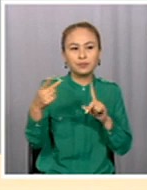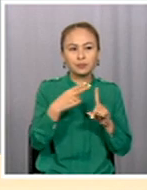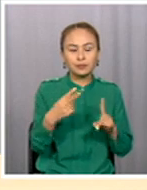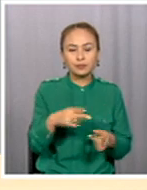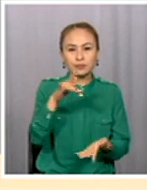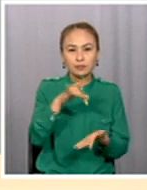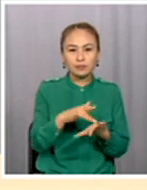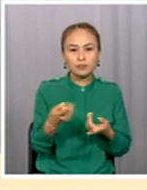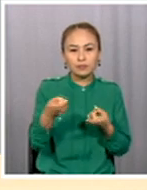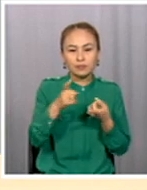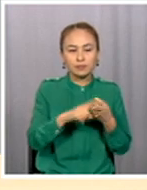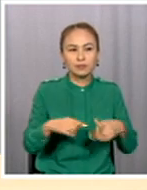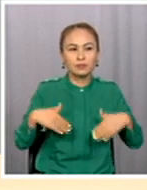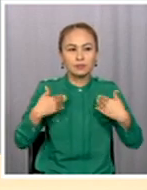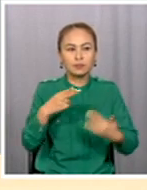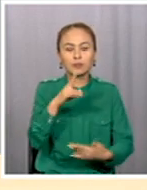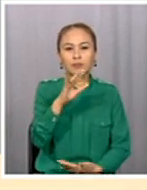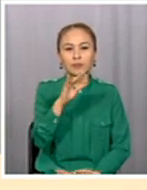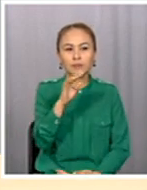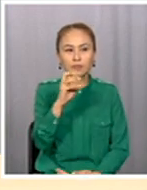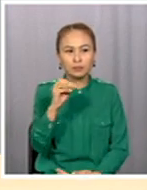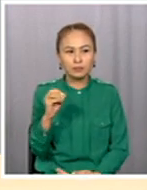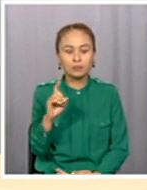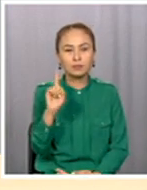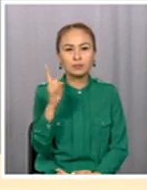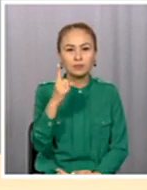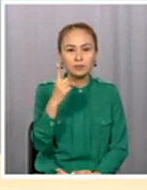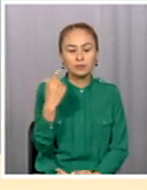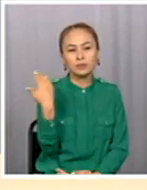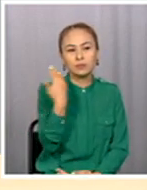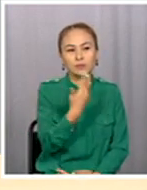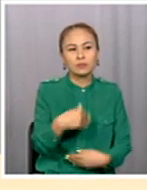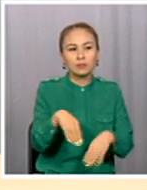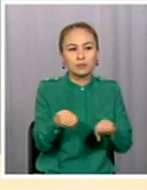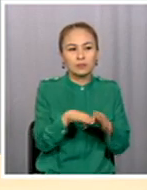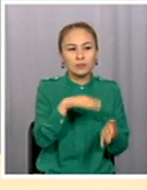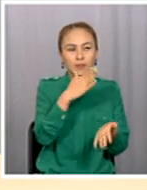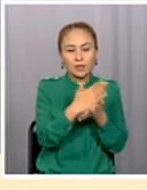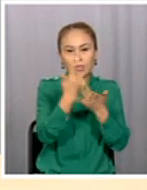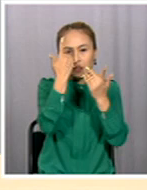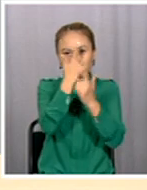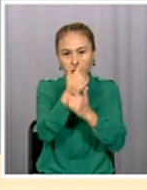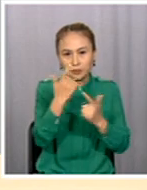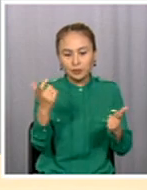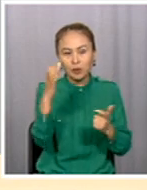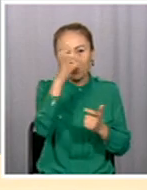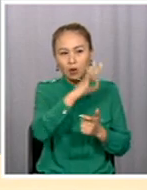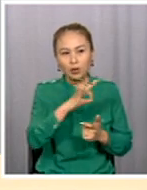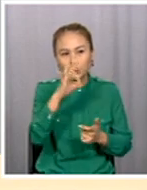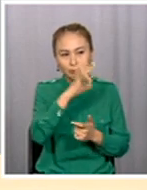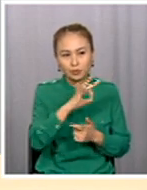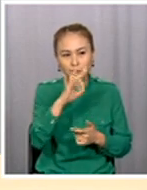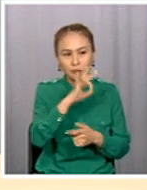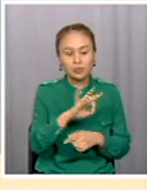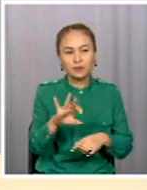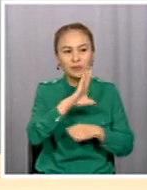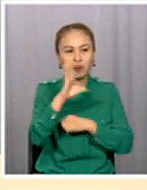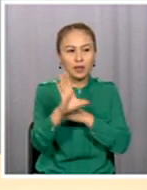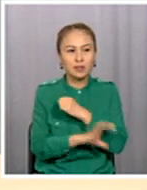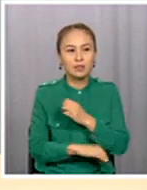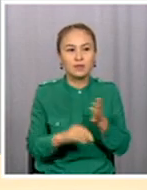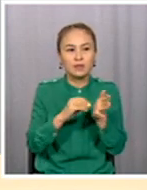цели высказывания повествовательное, потому что здесь сообщается о чем-то. В конце